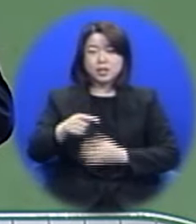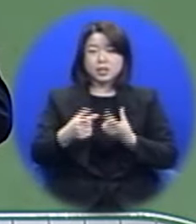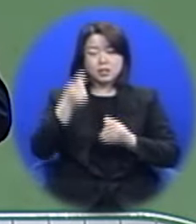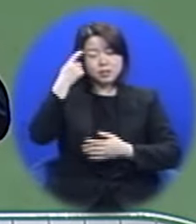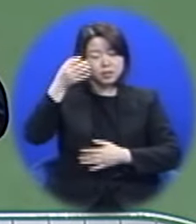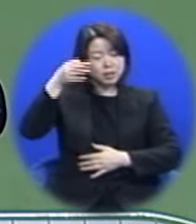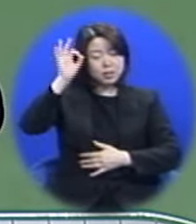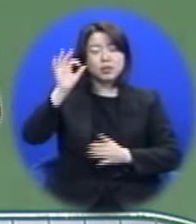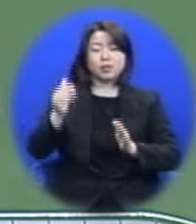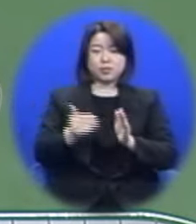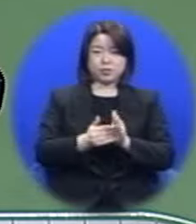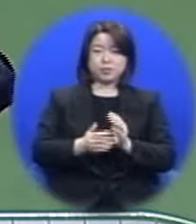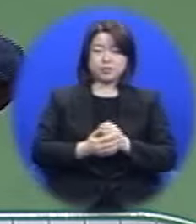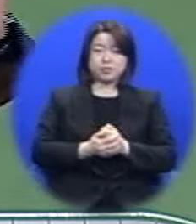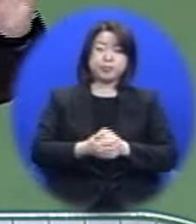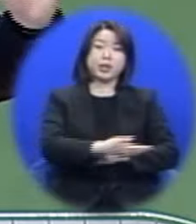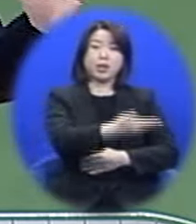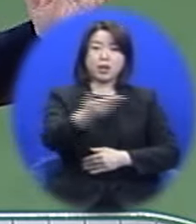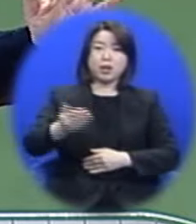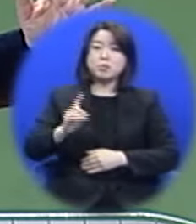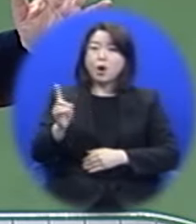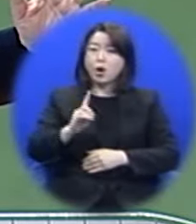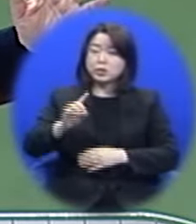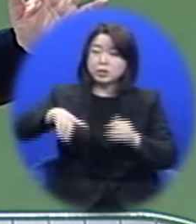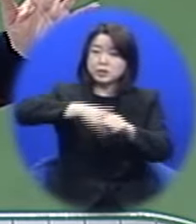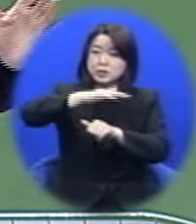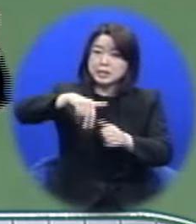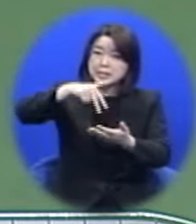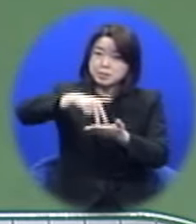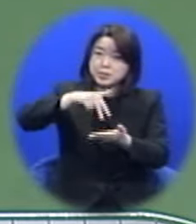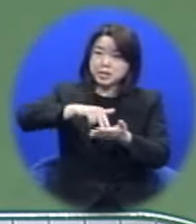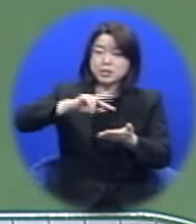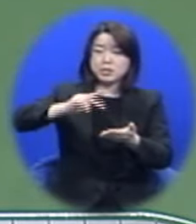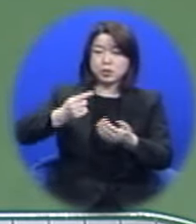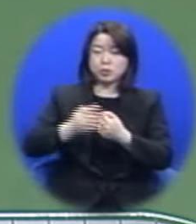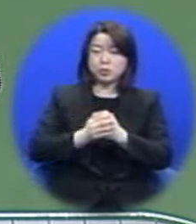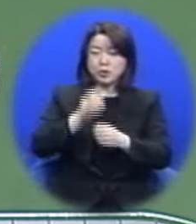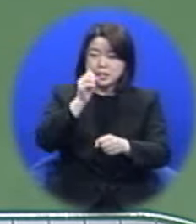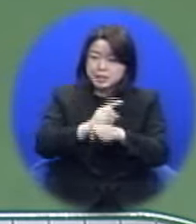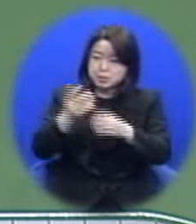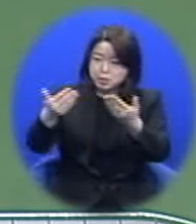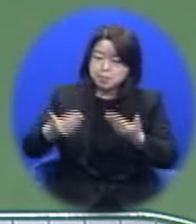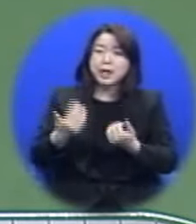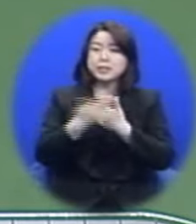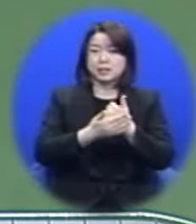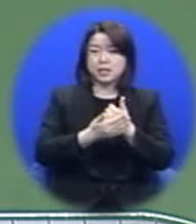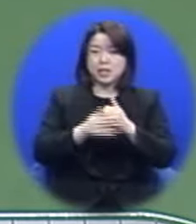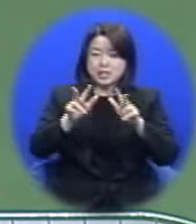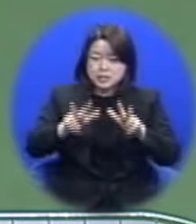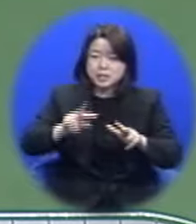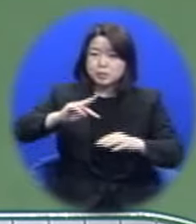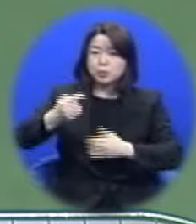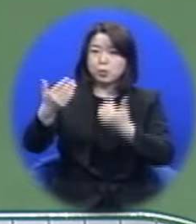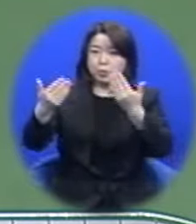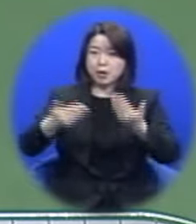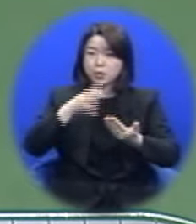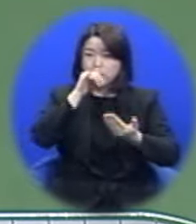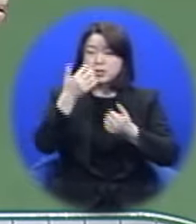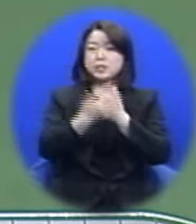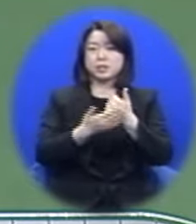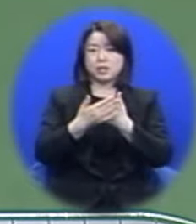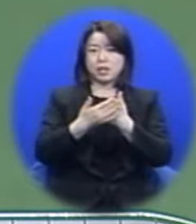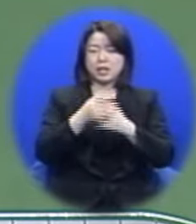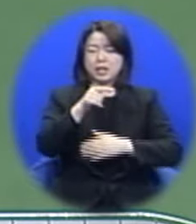납니다. 여러분, 어떤 저주와 형편에서든지 이미 받은 은혜, 지금도 받고 있는 은혜,